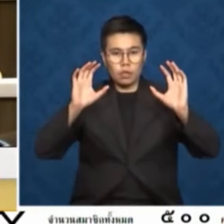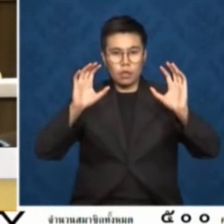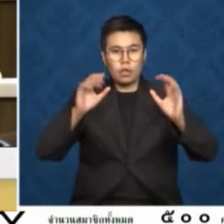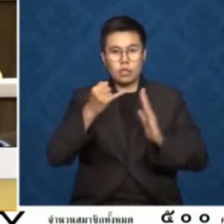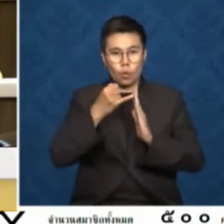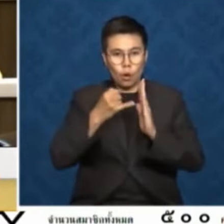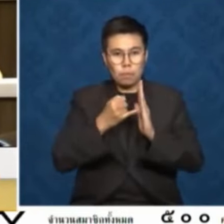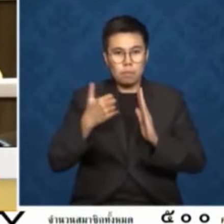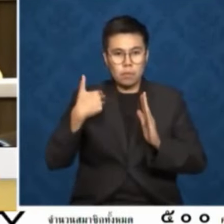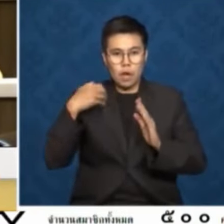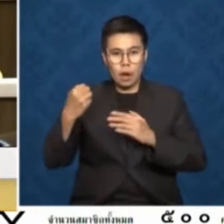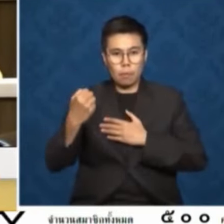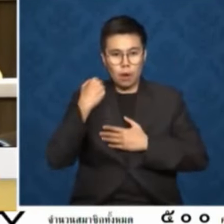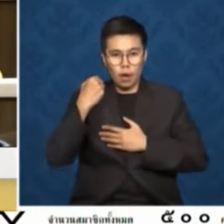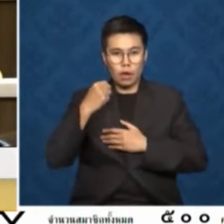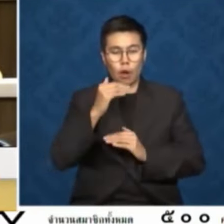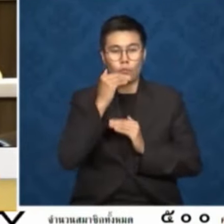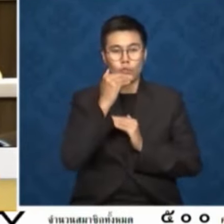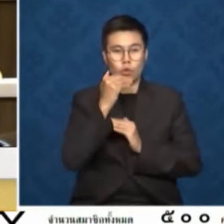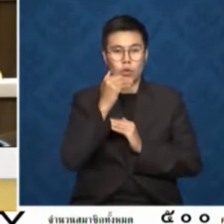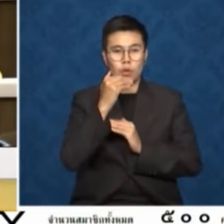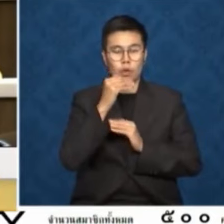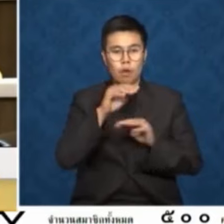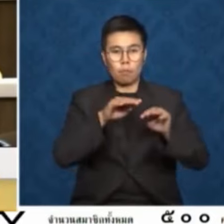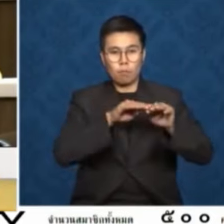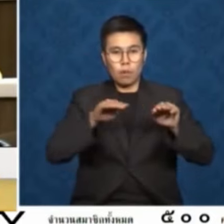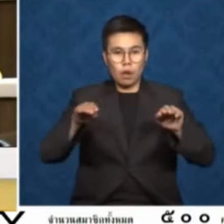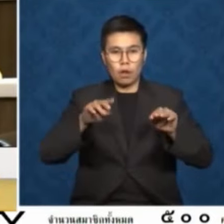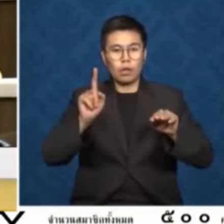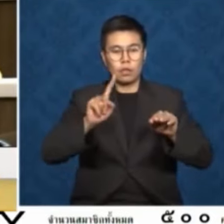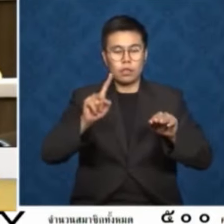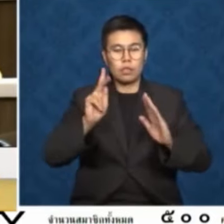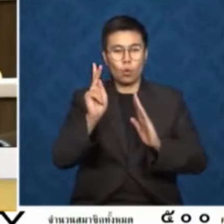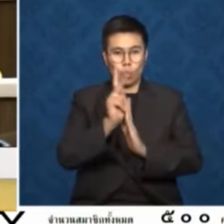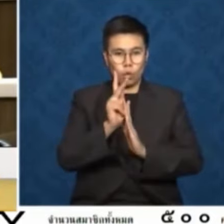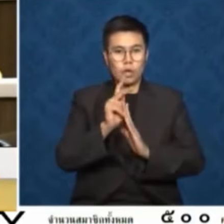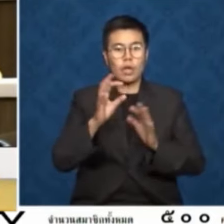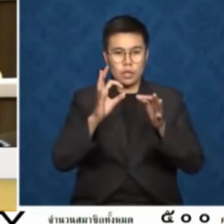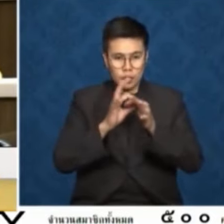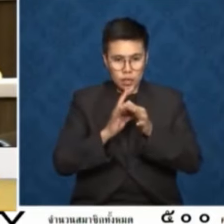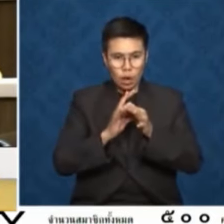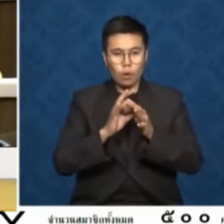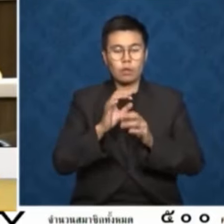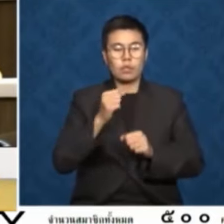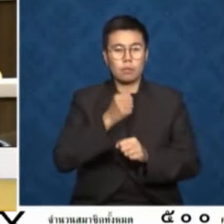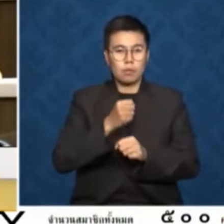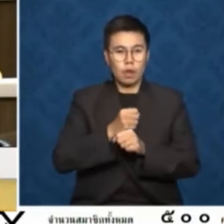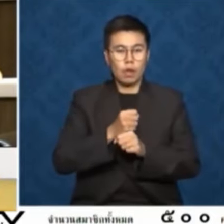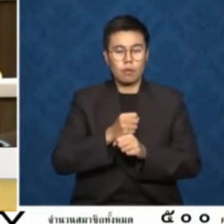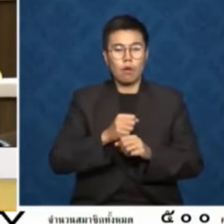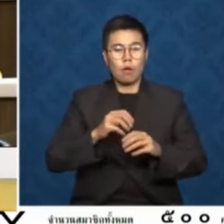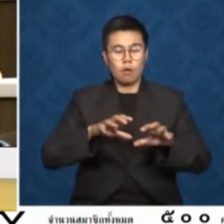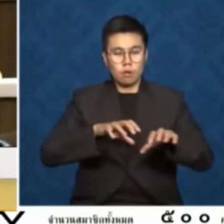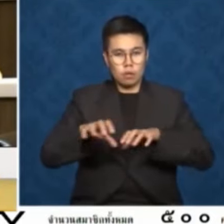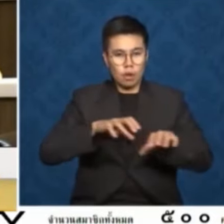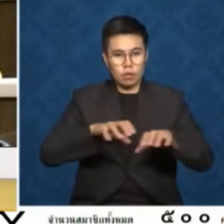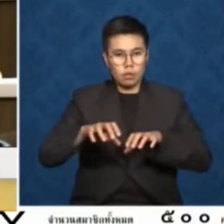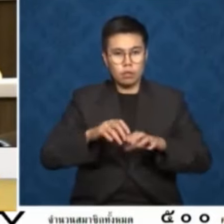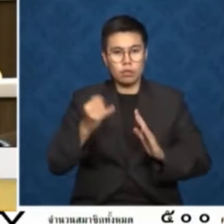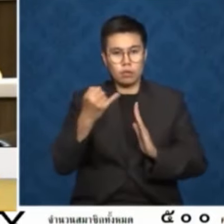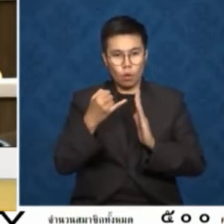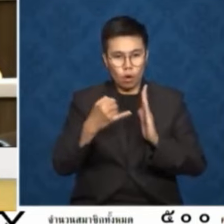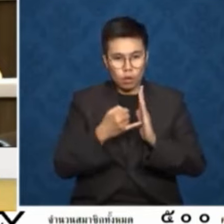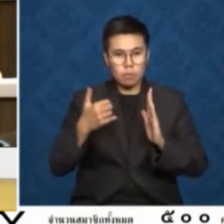มีอำนาจหน้าที่กำหนดหลักเกณฑ์และดำเนินการเกี่ยวกับการบริหารงานบุคคลในองค์การบริหารส่วนจังห